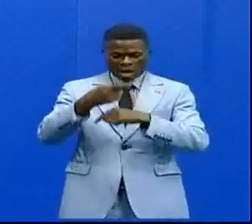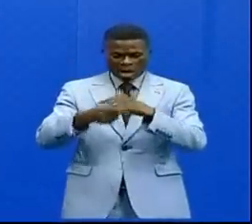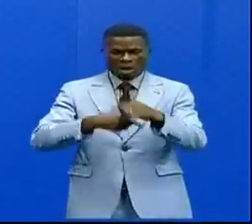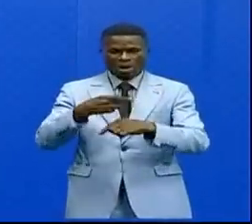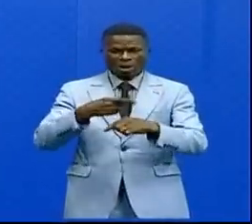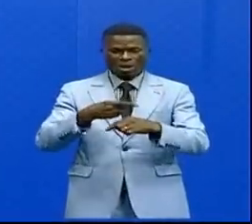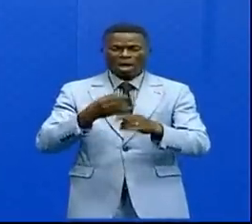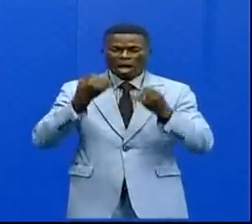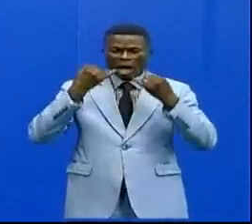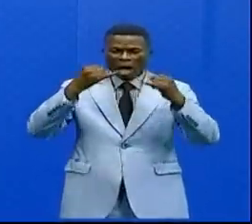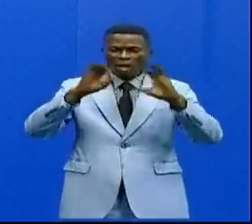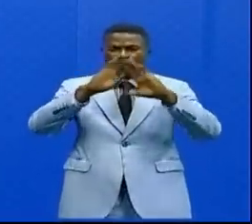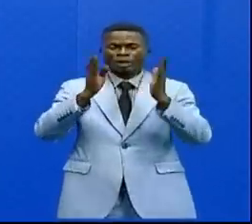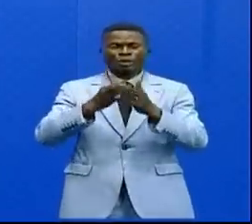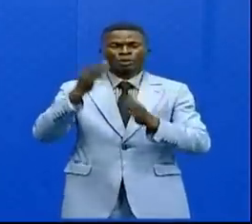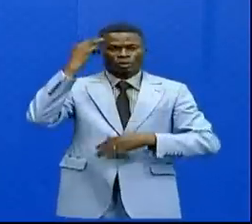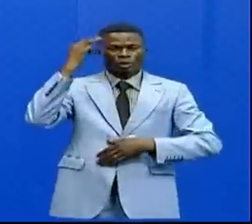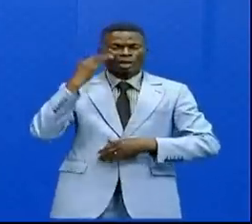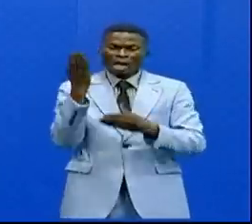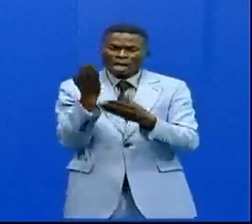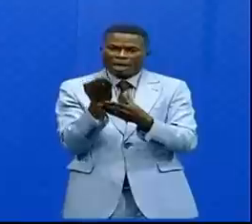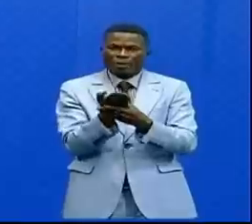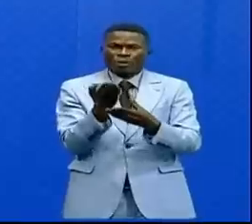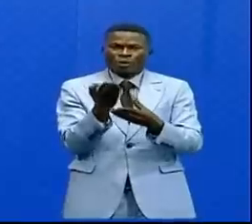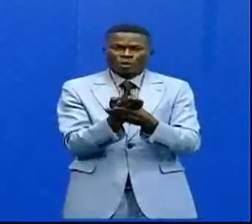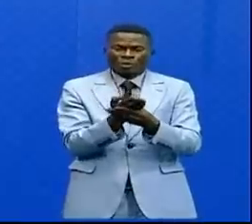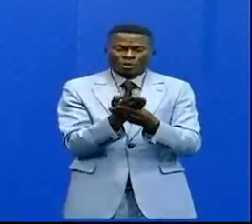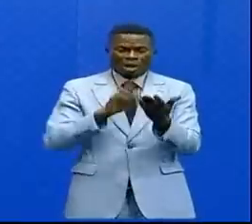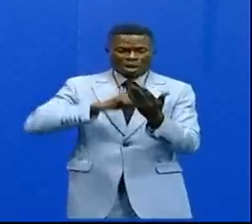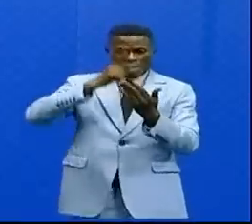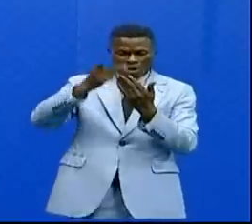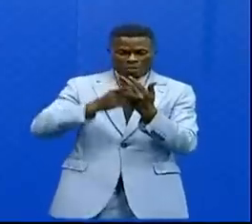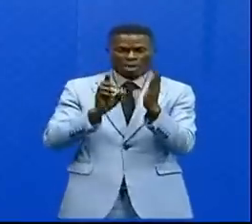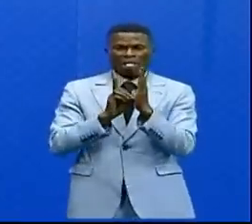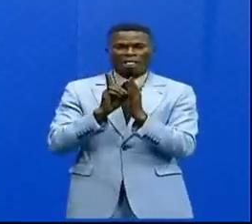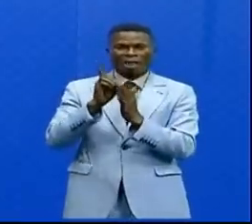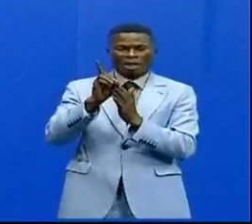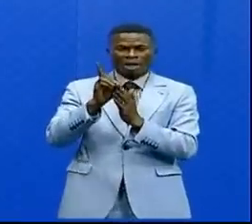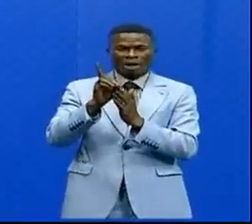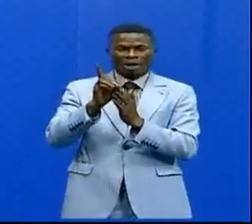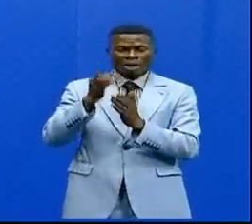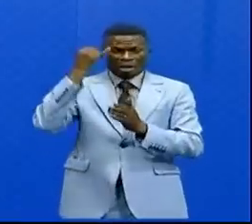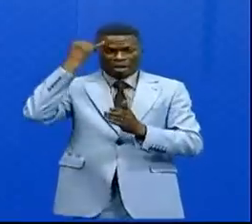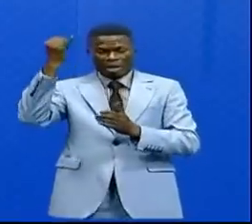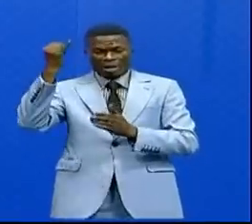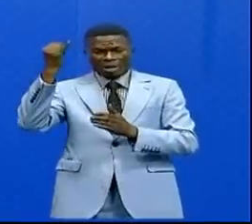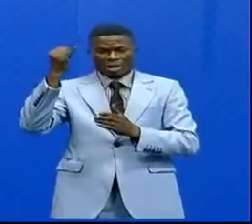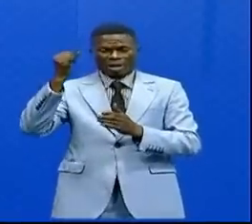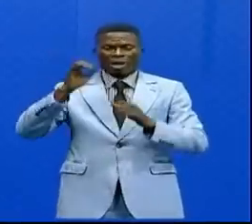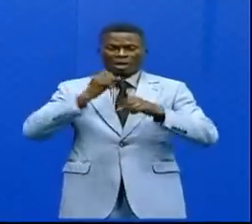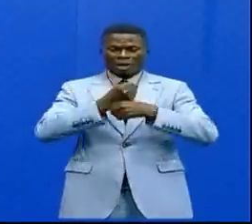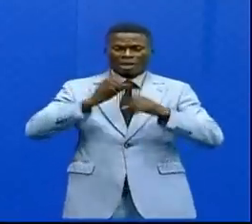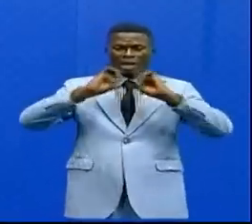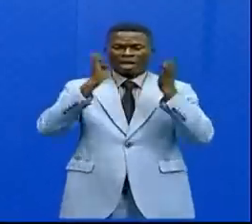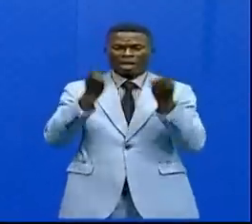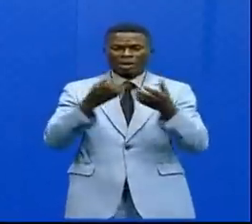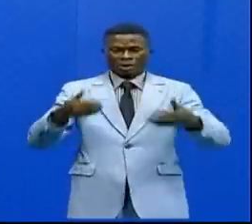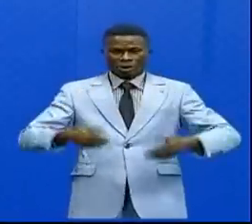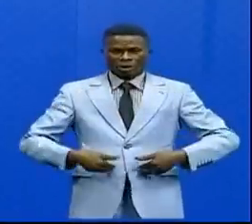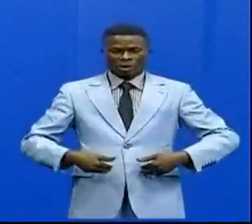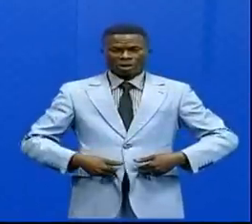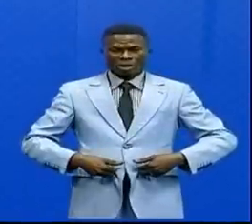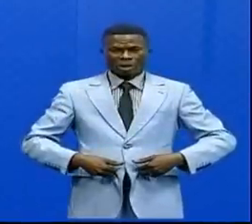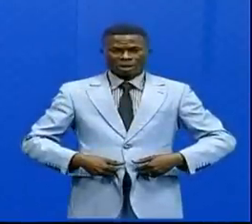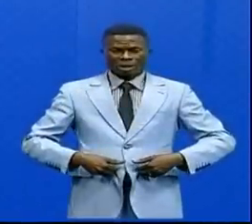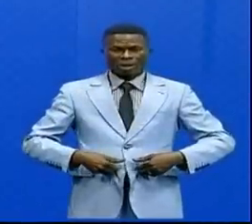par rappeler au Conseil que les dossiers Programme de développement et d'initiation en entrepreneuriat de jeunes, PRODIGE,